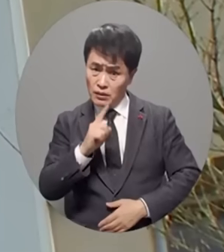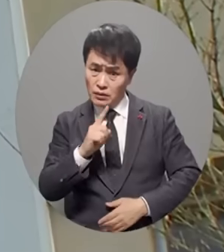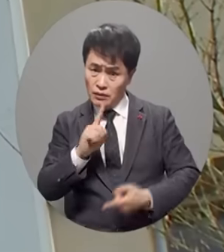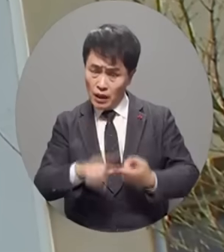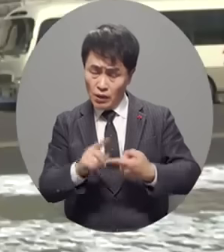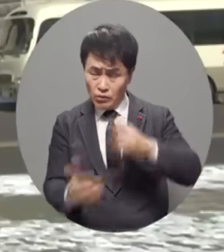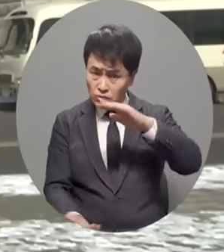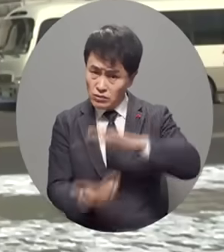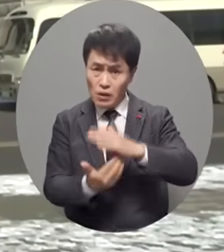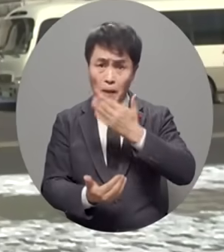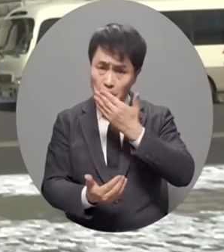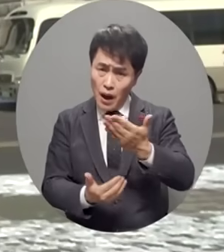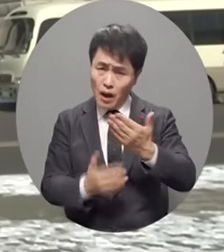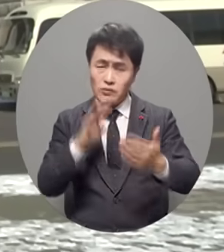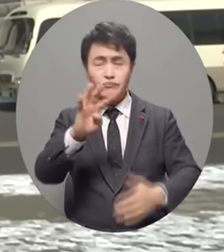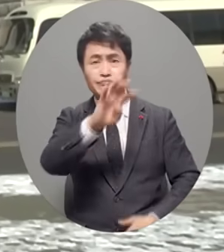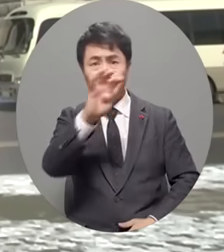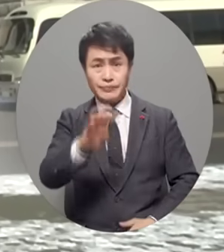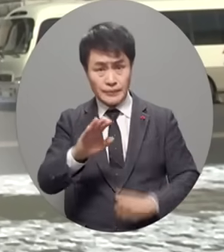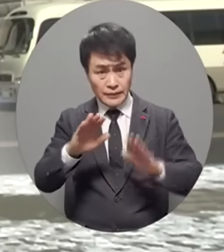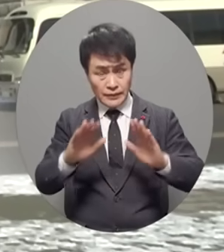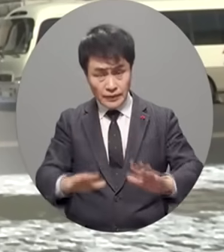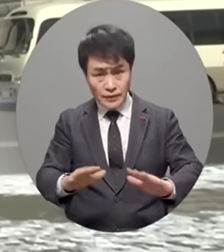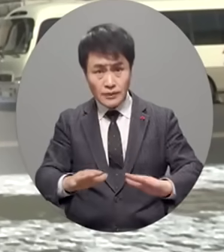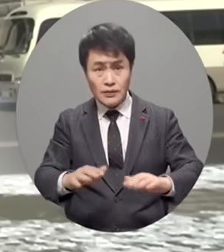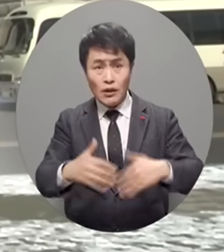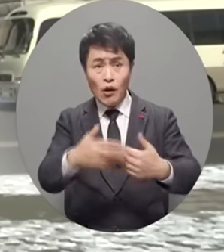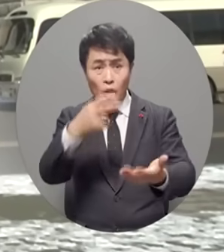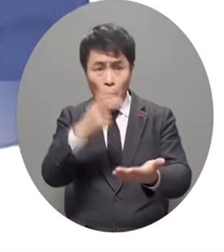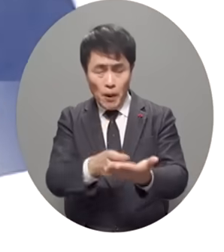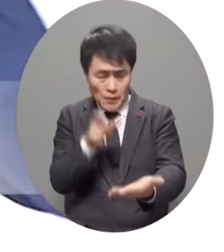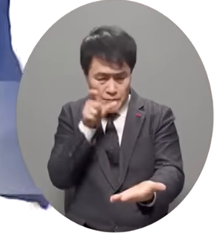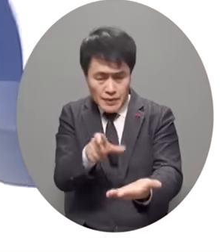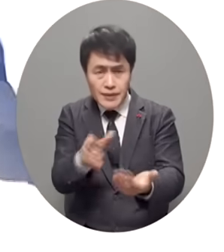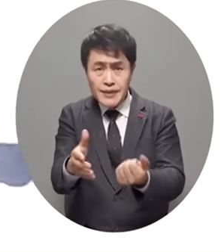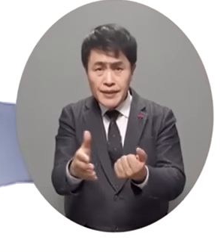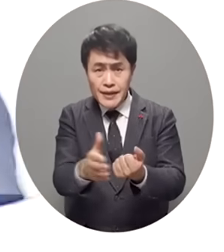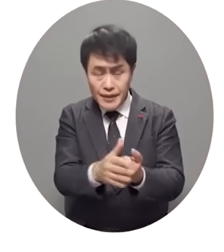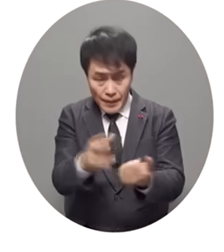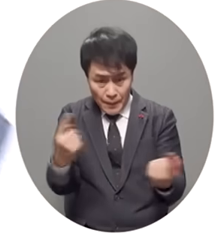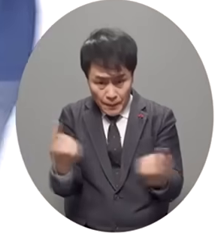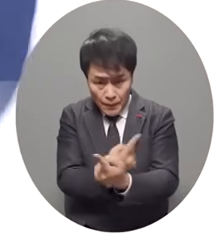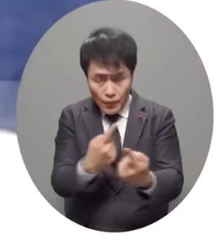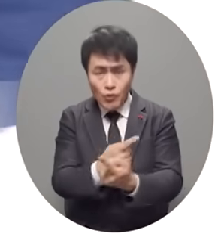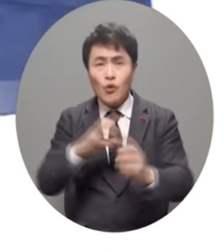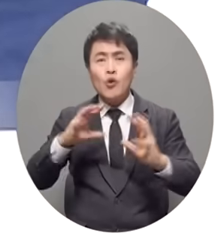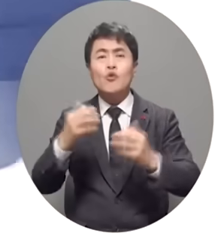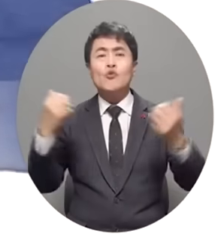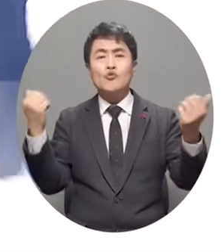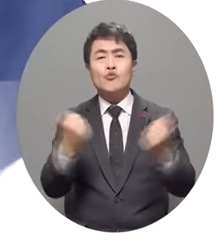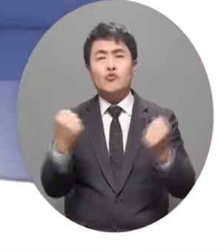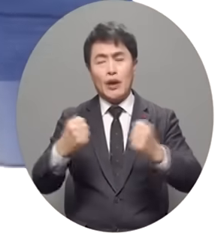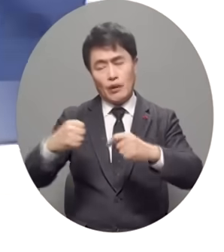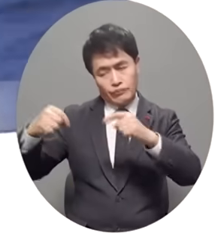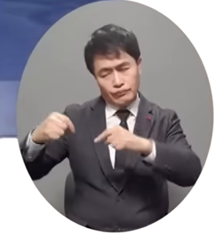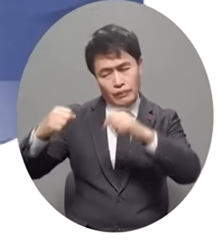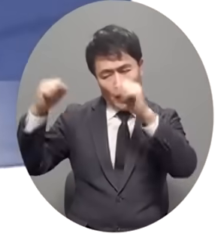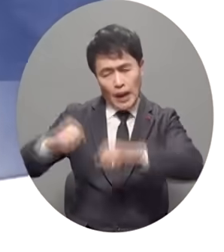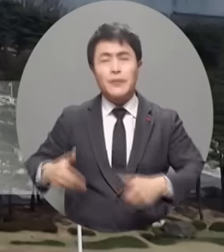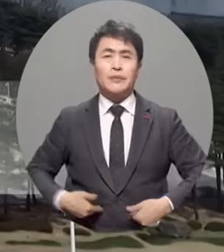있을지는 미지수입니다. 현행 정비사업 절차는 법으로 명시돼 있어 이를 바꾸려면 국회 합의가 반드시